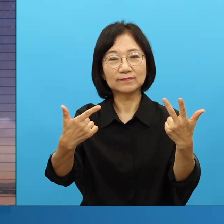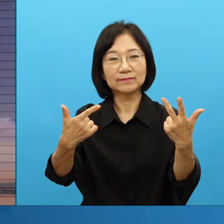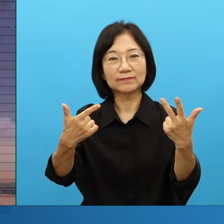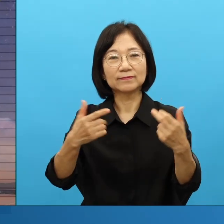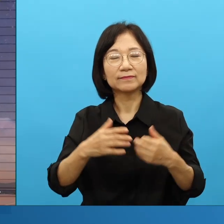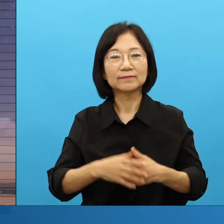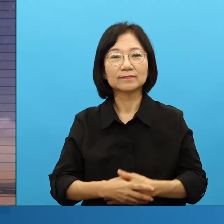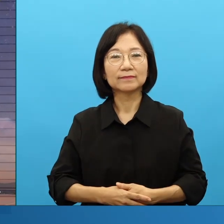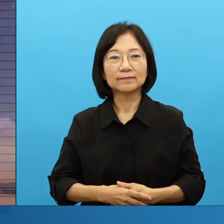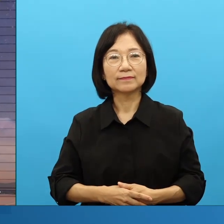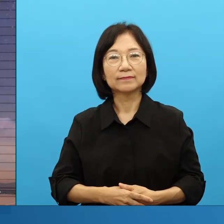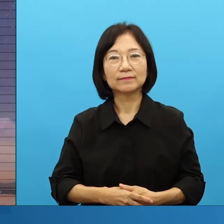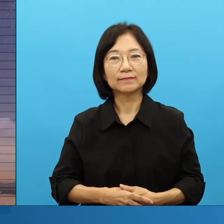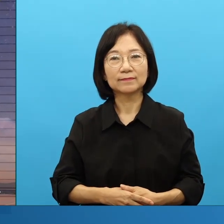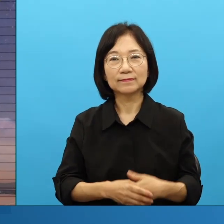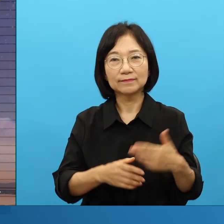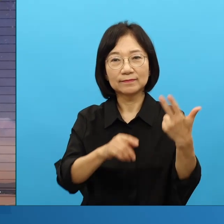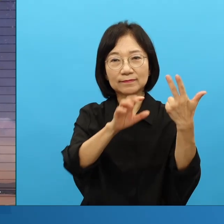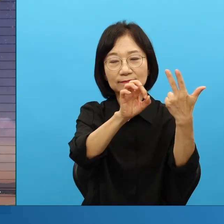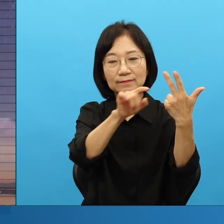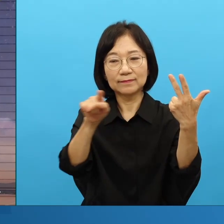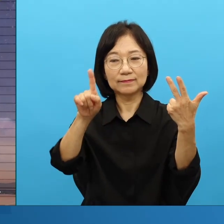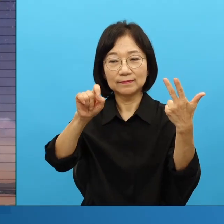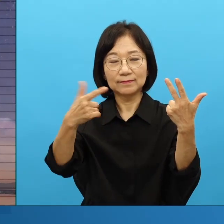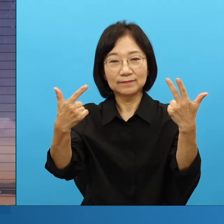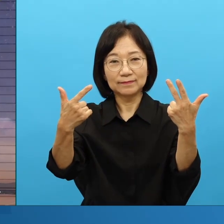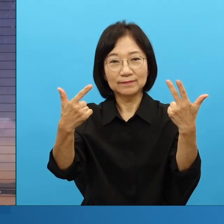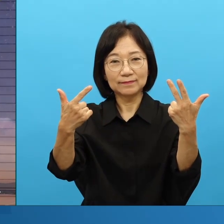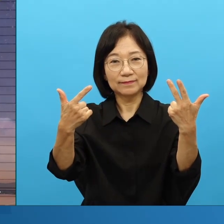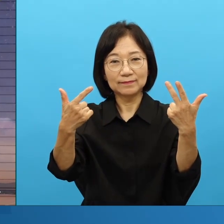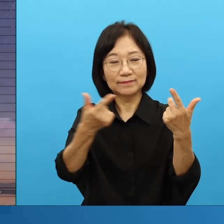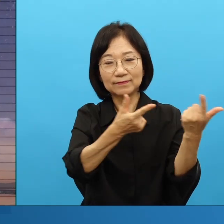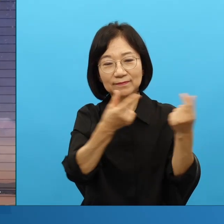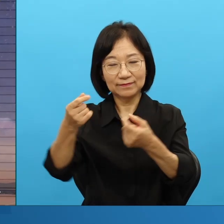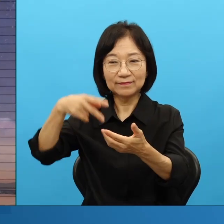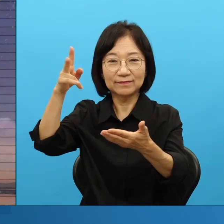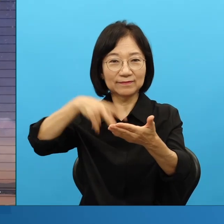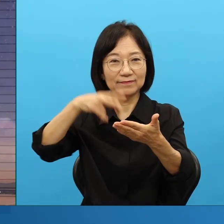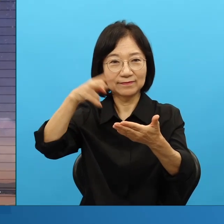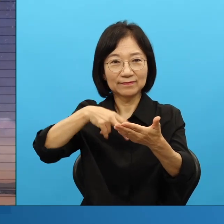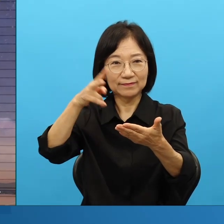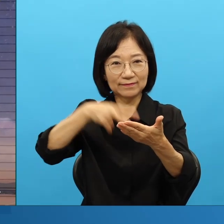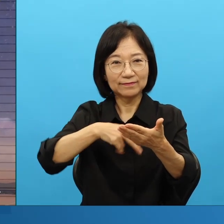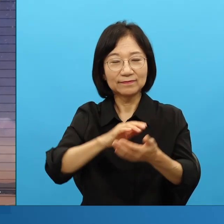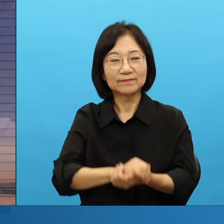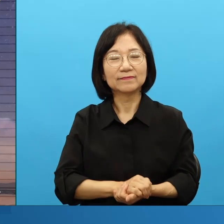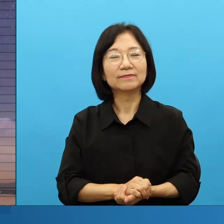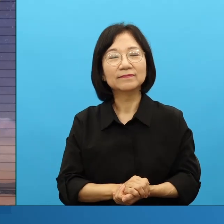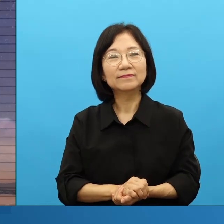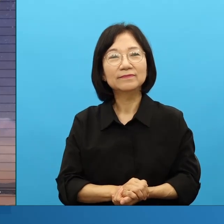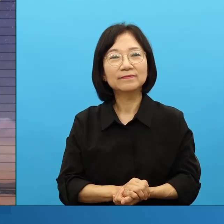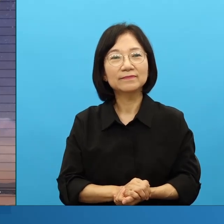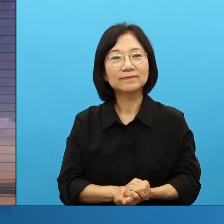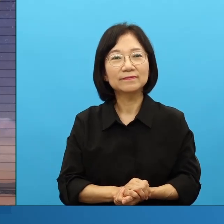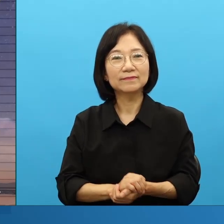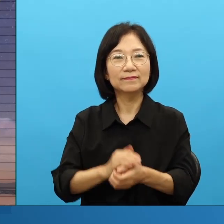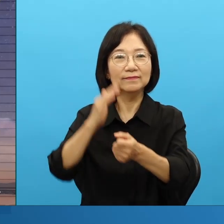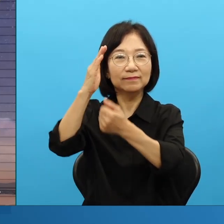将要成就的今天的话语是哥林多后书7章10到16节。 고린도서 7장 10절부터 16절 말씀을 다 같이 합독하겠습니다.